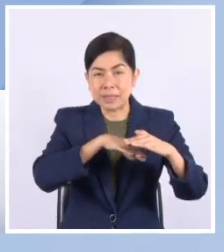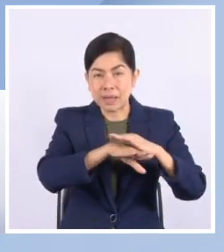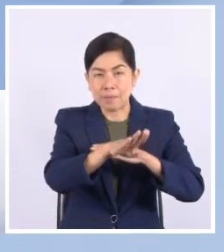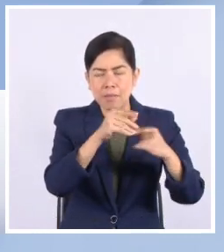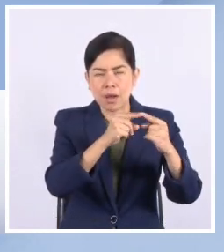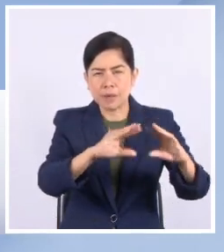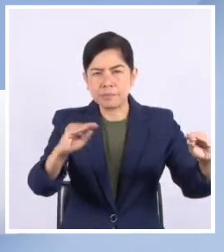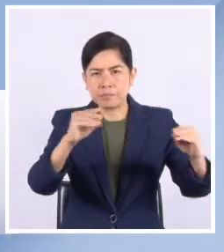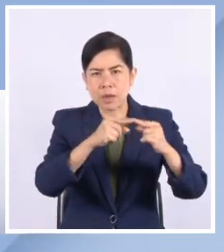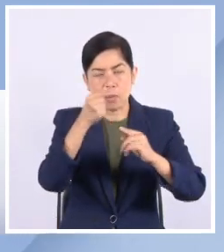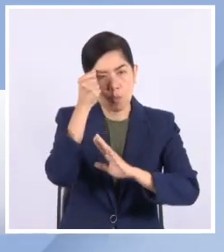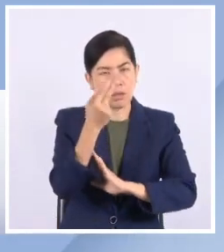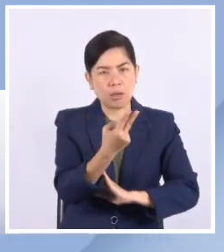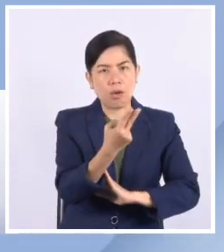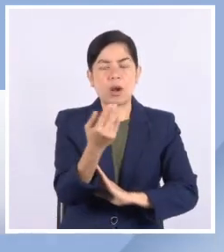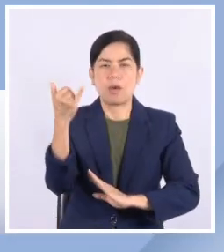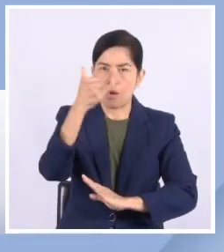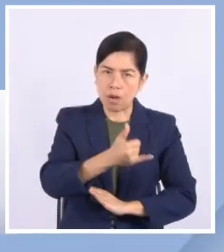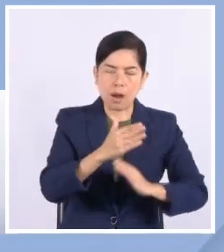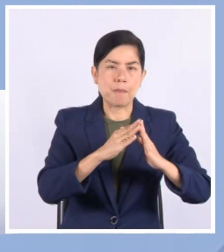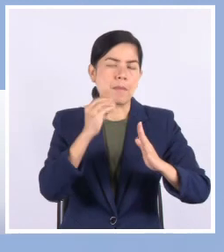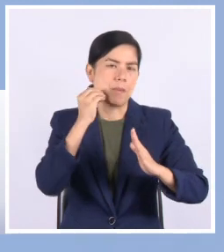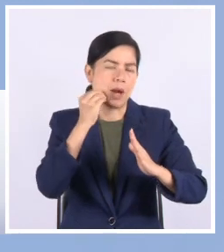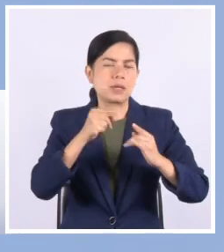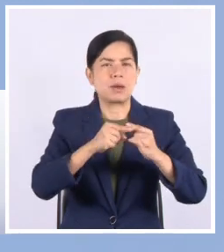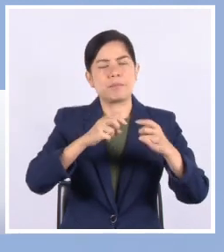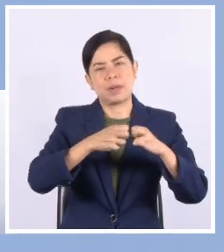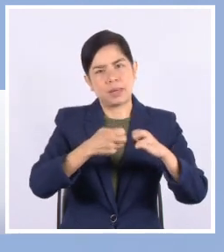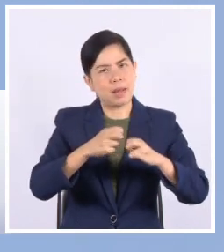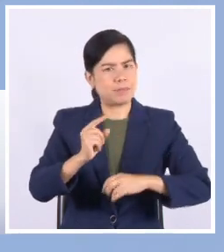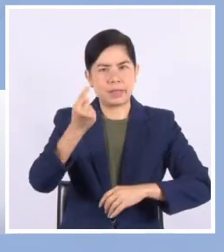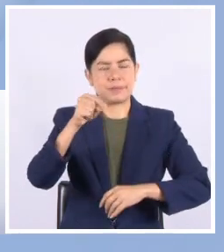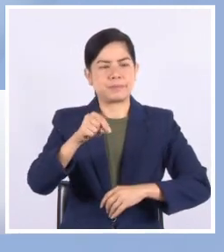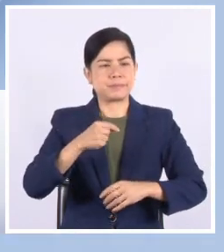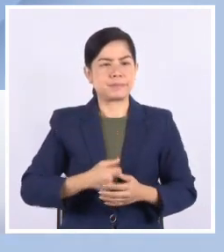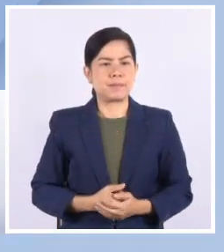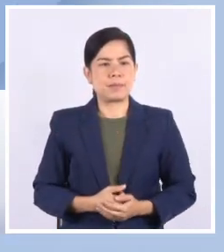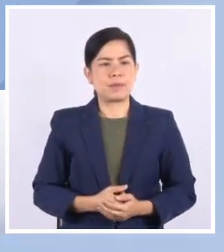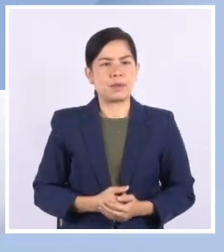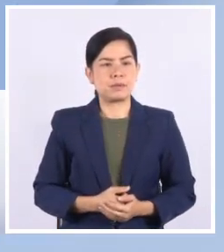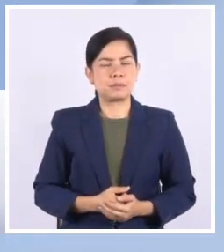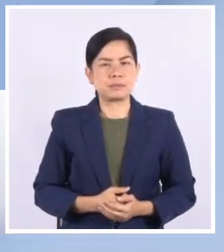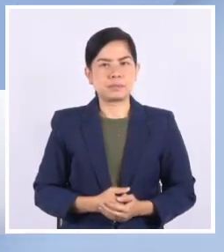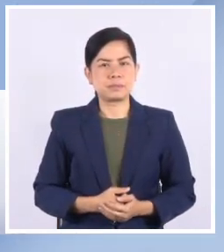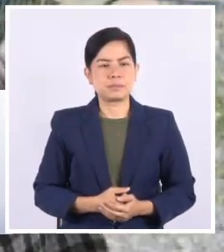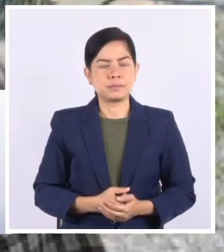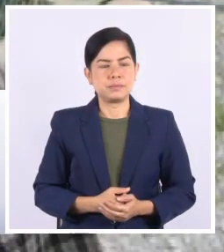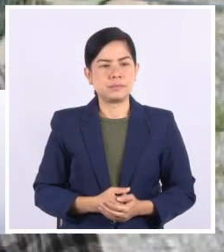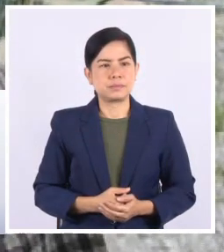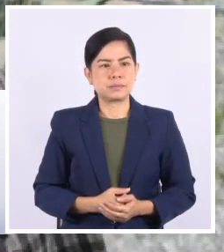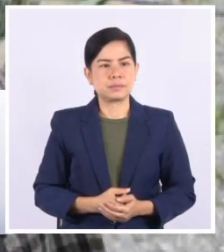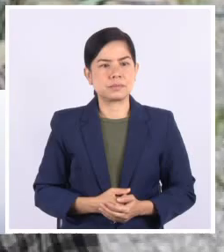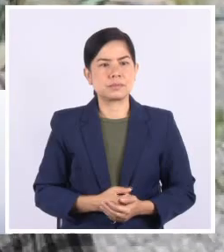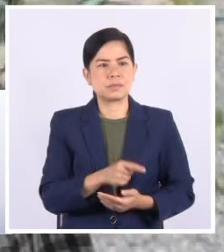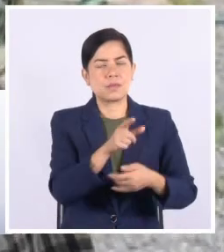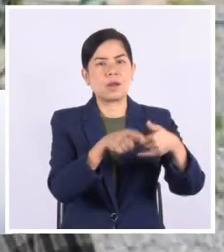วก็กลับมาก่อเหตุอีกอ่ะฟังหน่อยแม่สุดทนมาก ๆแล้วสองก็เสพยา